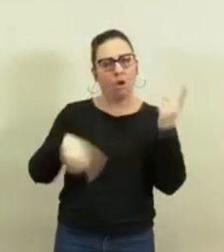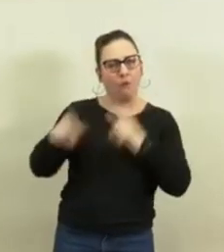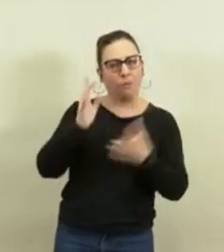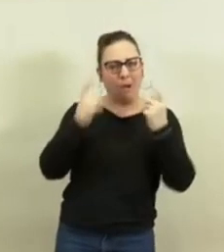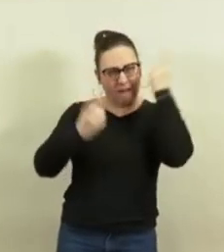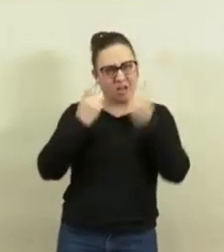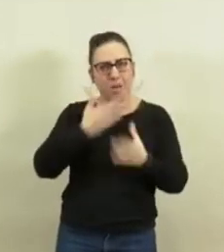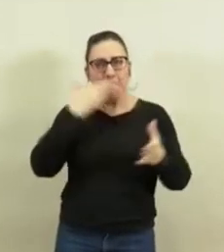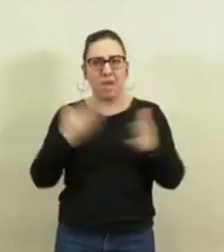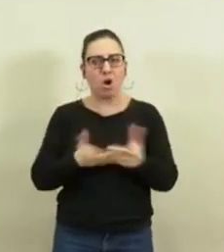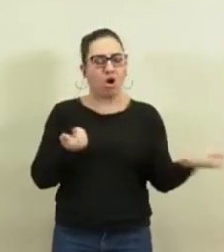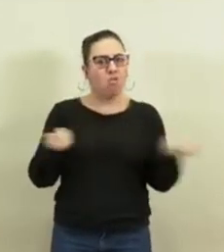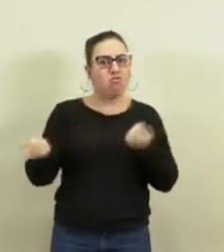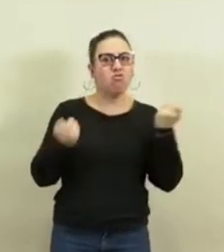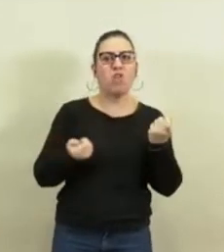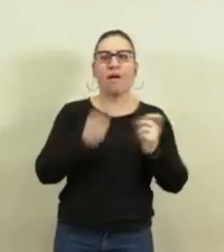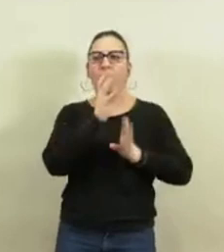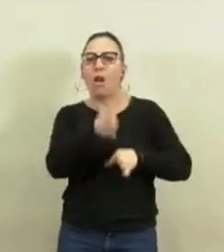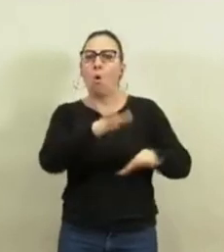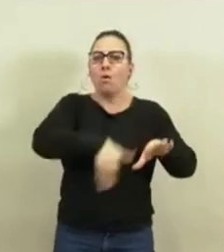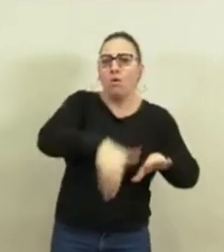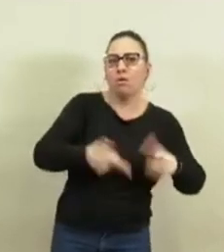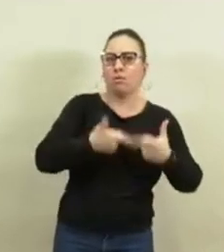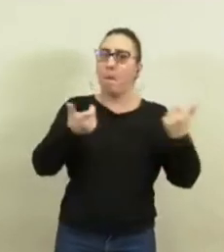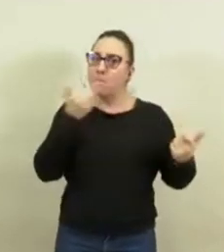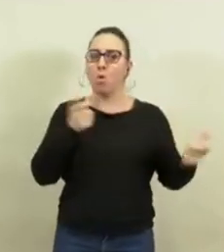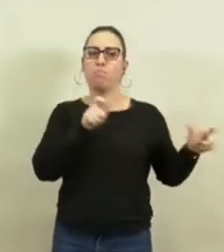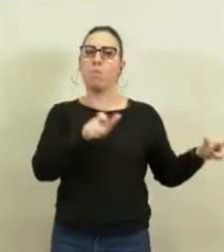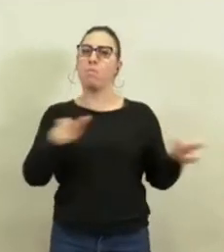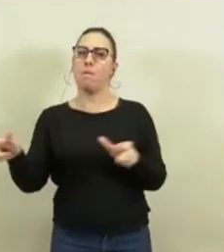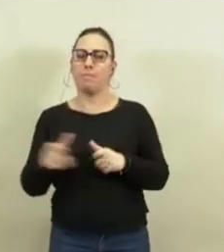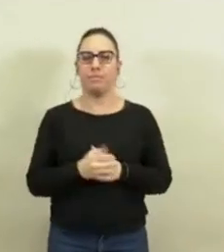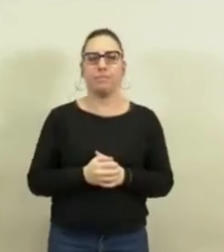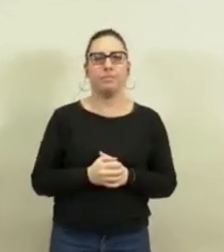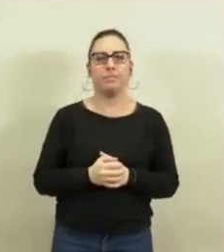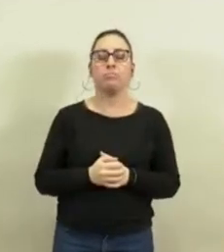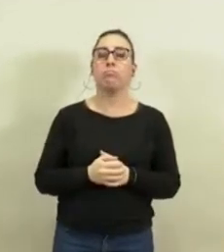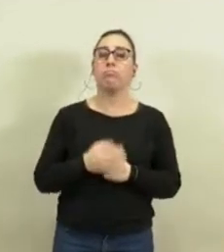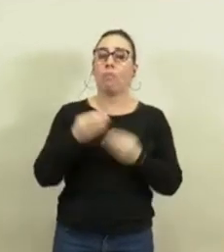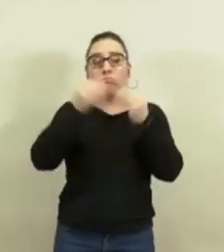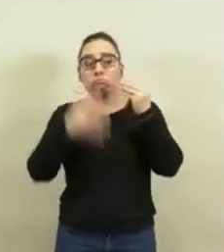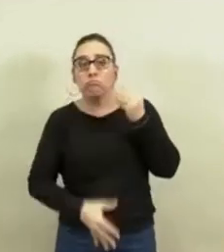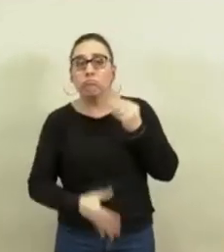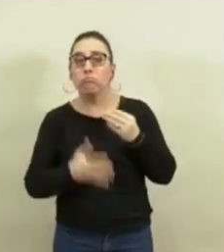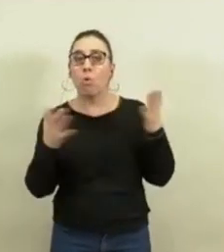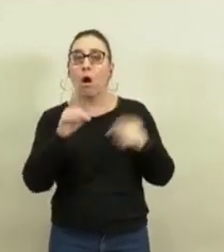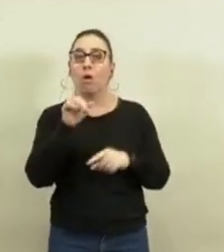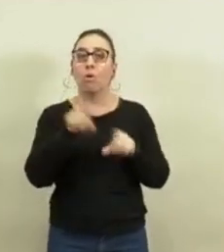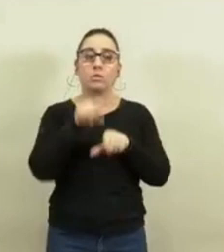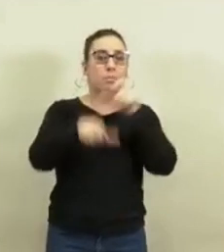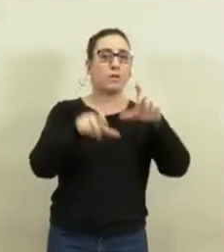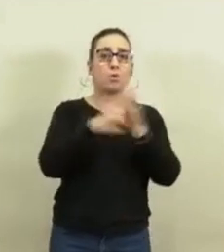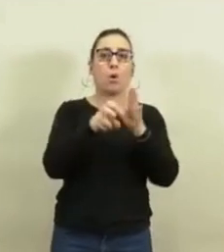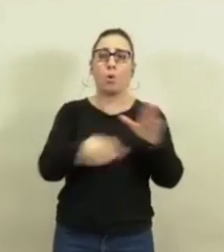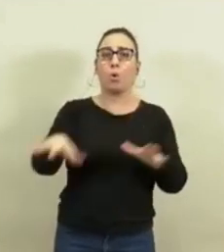pour encadrer enfin l'utilisation de ces engins. Enfin, rien sur le sujet qui concerne le plus de Grenoblois